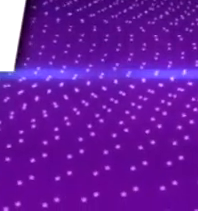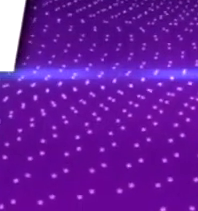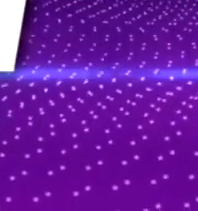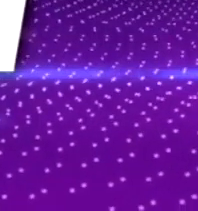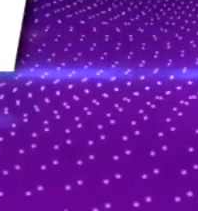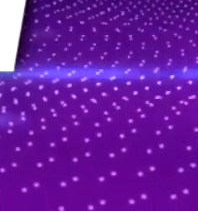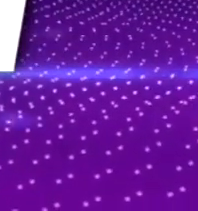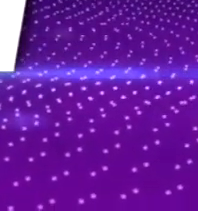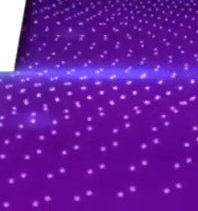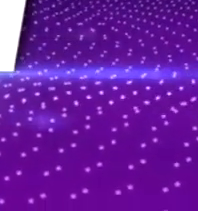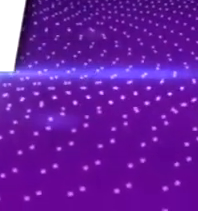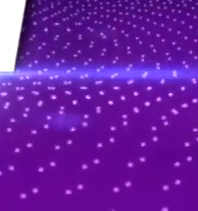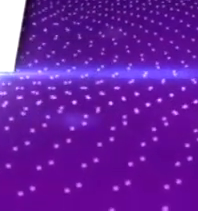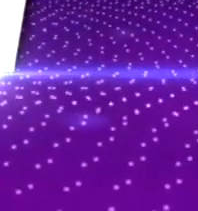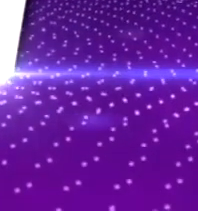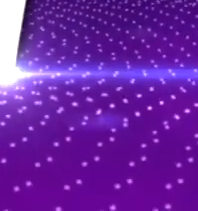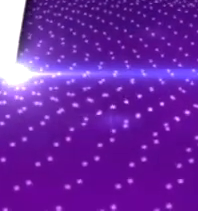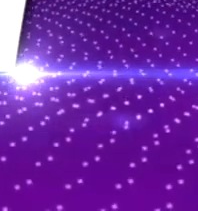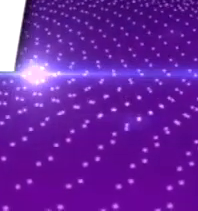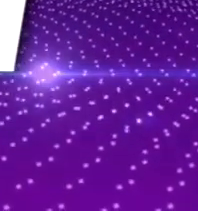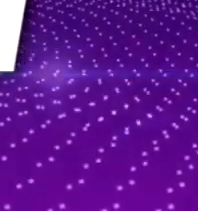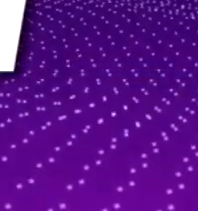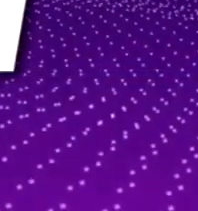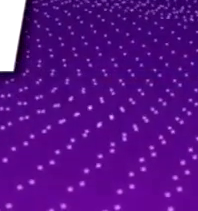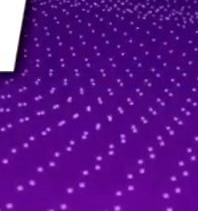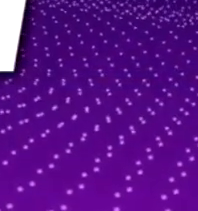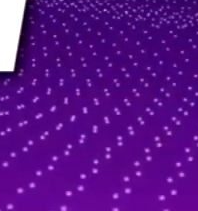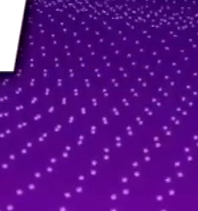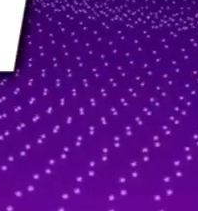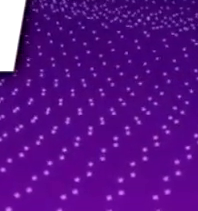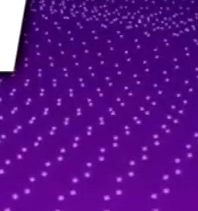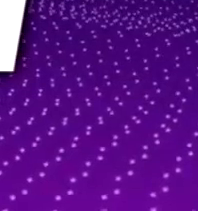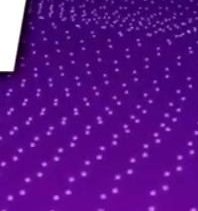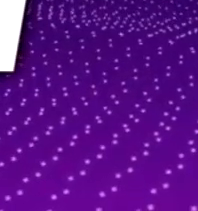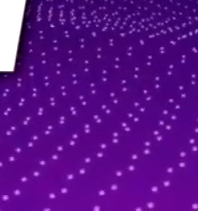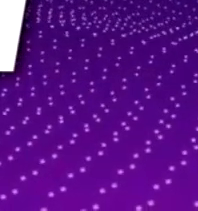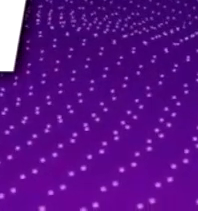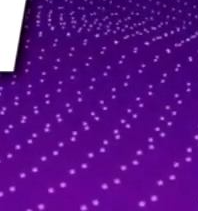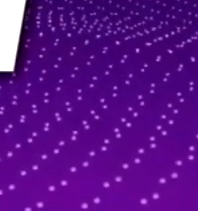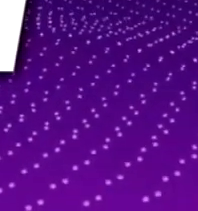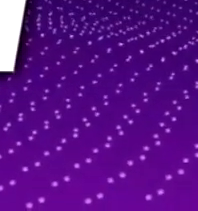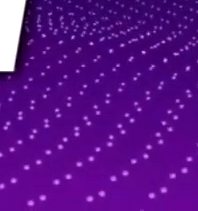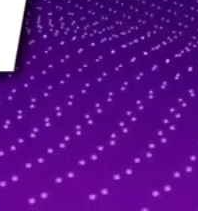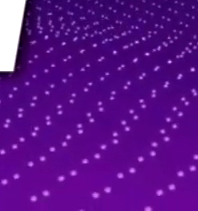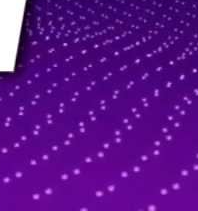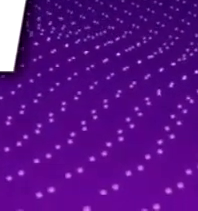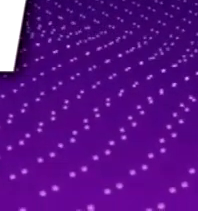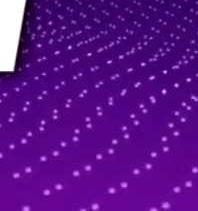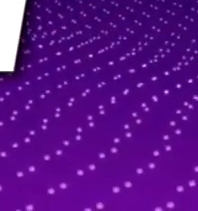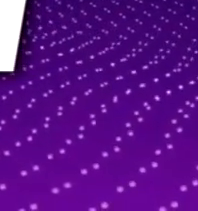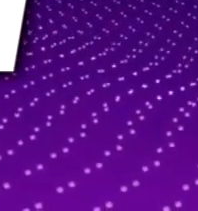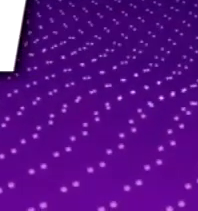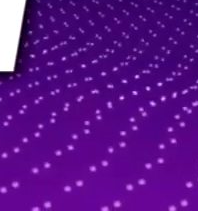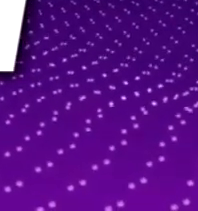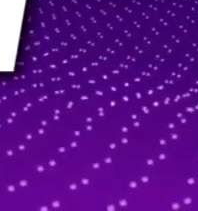คะแล้วก็มีผู้ป่วยที่รักษาหายกลับบ้านไปได้แล้วเพิ่มเติมอีก2คนรวมเป็น33คนยังคงรักษาตัวอยู่ภาย